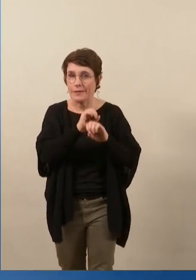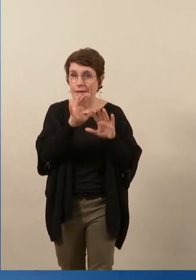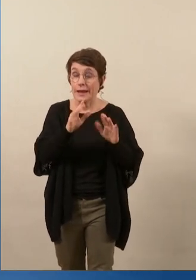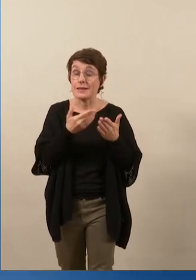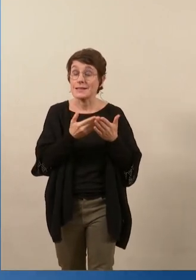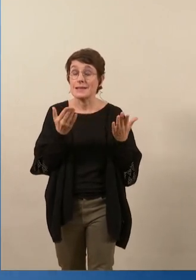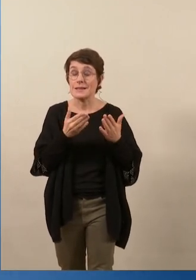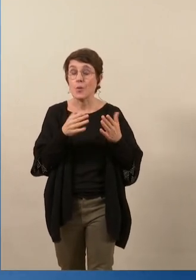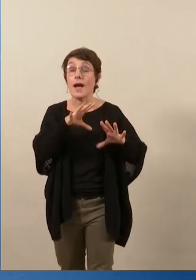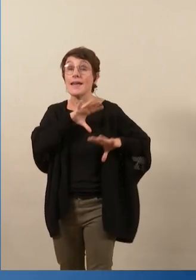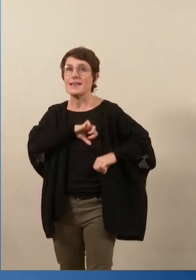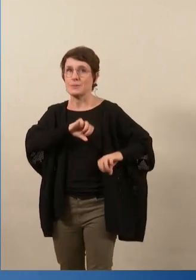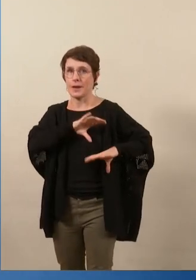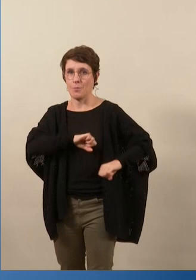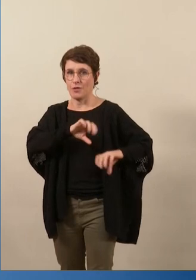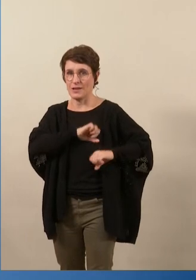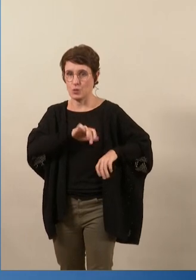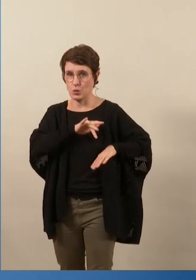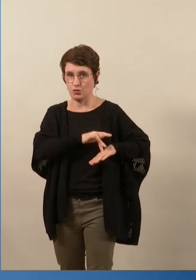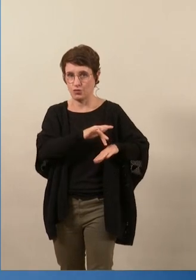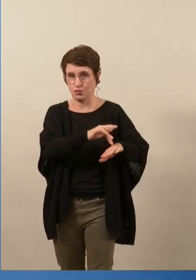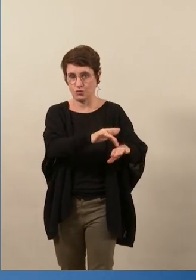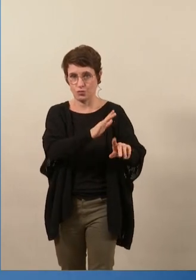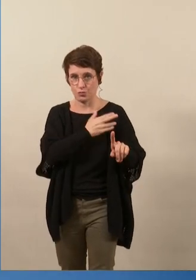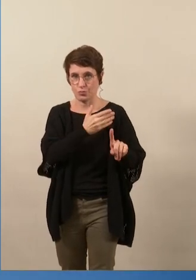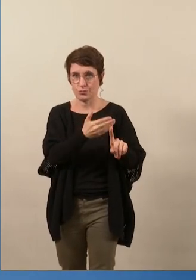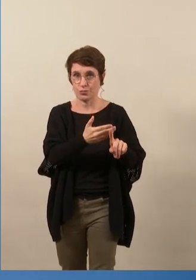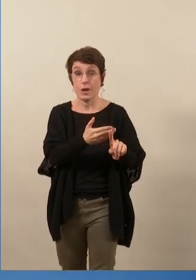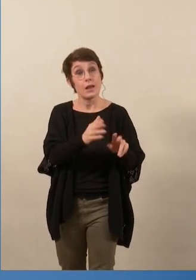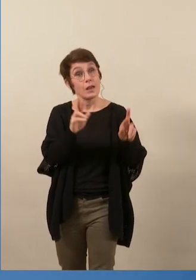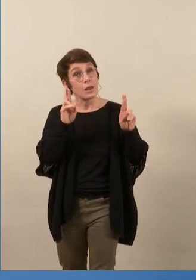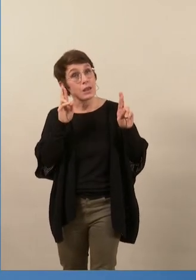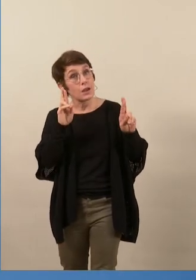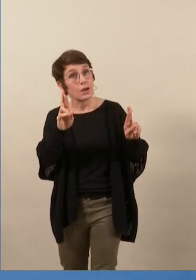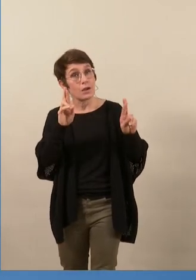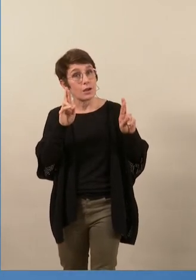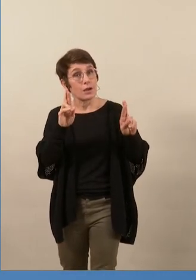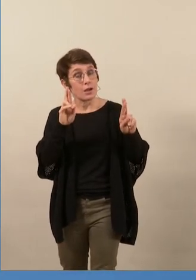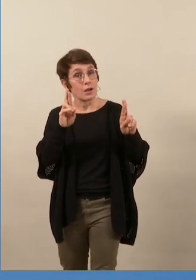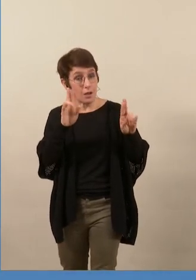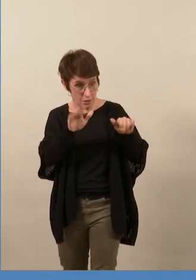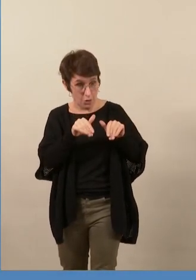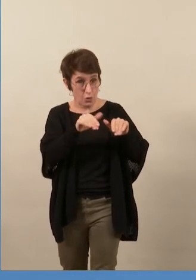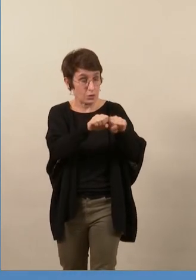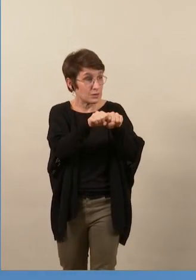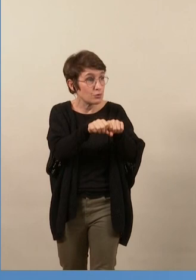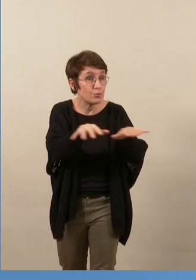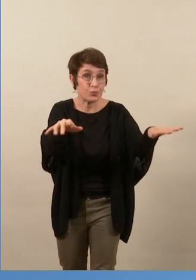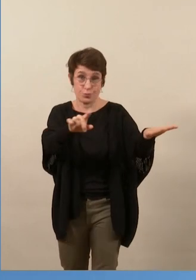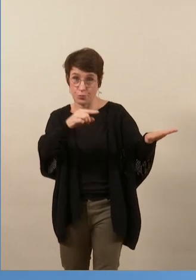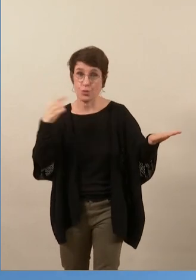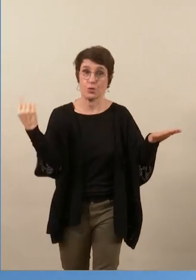clairement dans mon introduction mais c'est une expérimentation et on espère évidemment que on pourra élargir ce